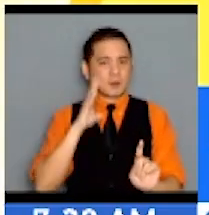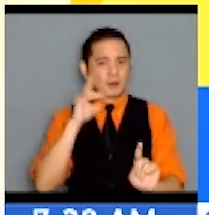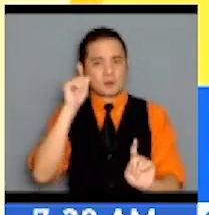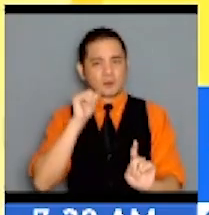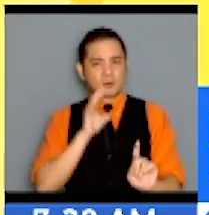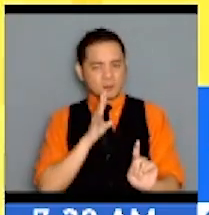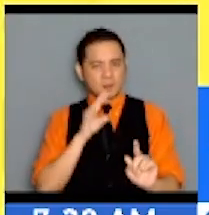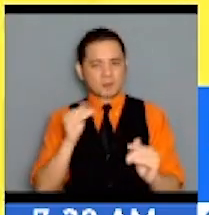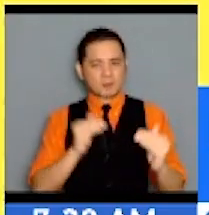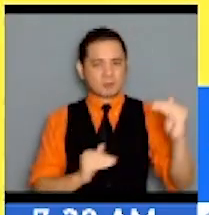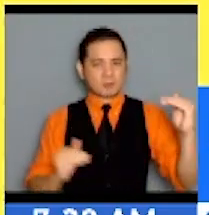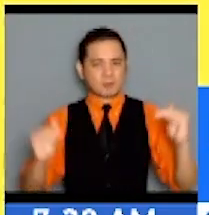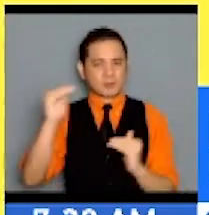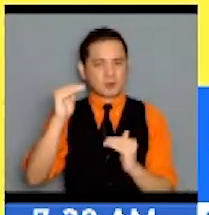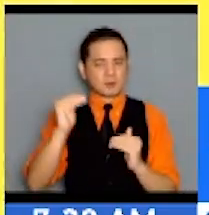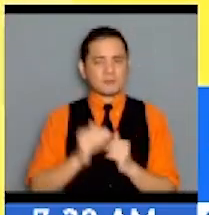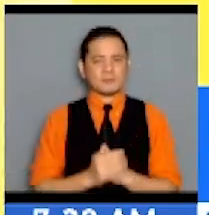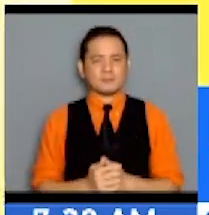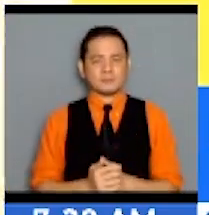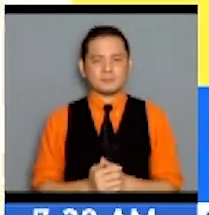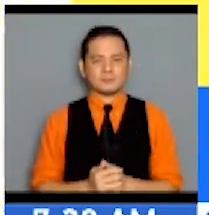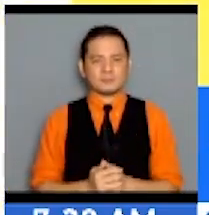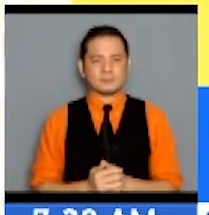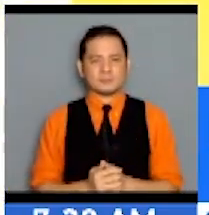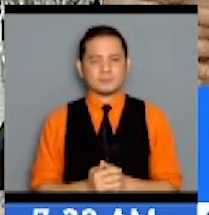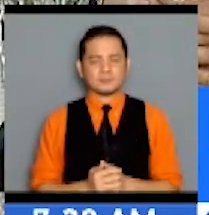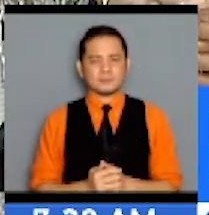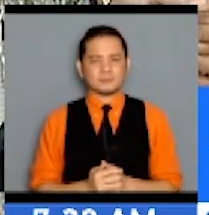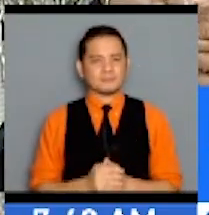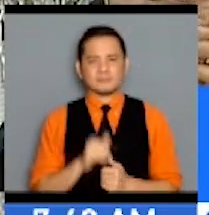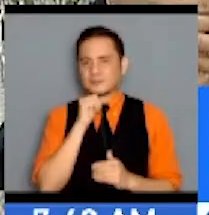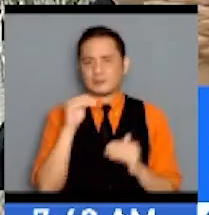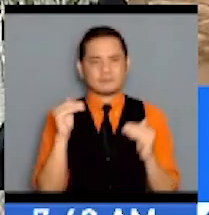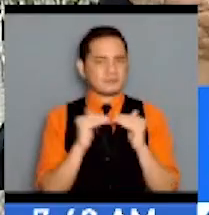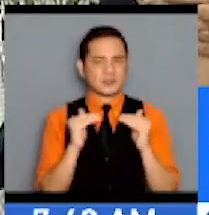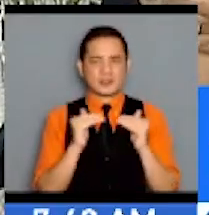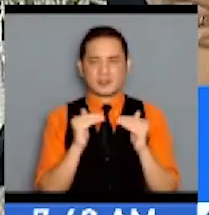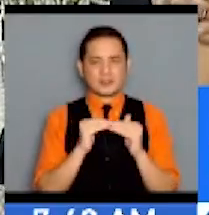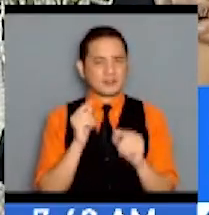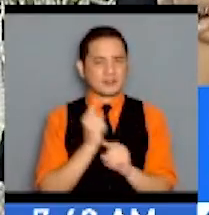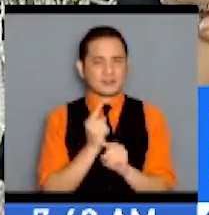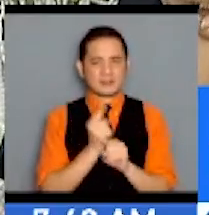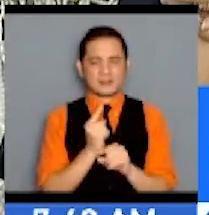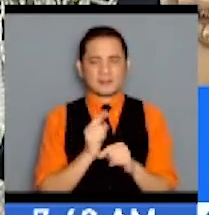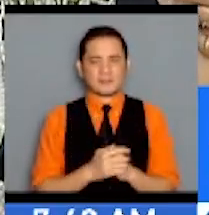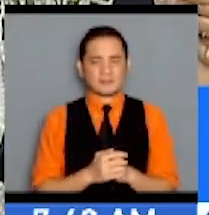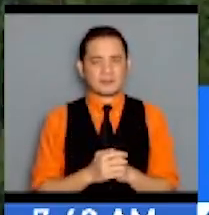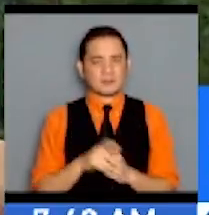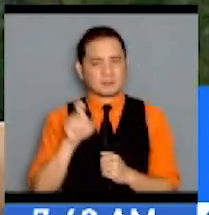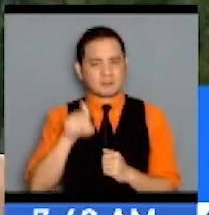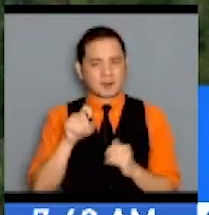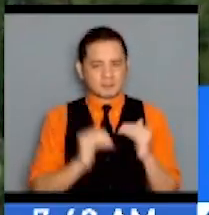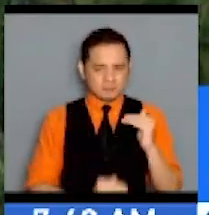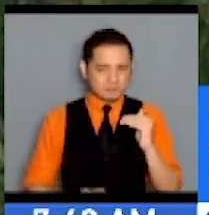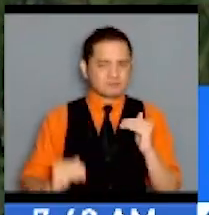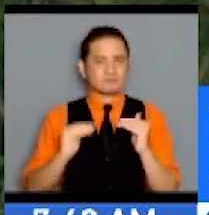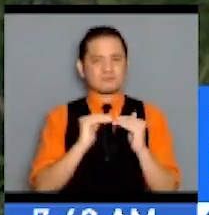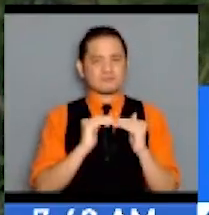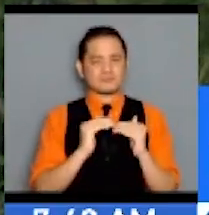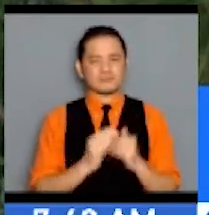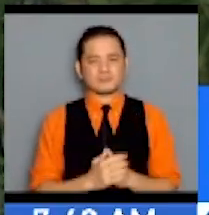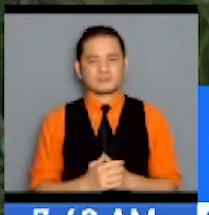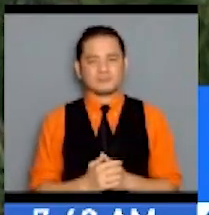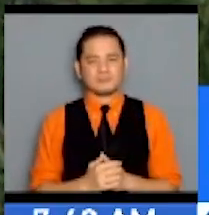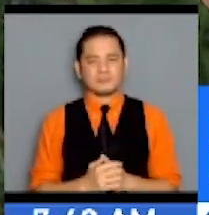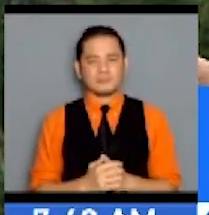pangangaliwa ng mga misis. Ay, Atty., ito. Unfair nga eh. Bakit may walang equality, di ba? May pagkakaiba ba, Atty., sa magiging